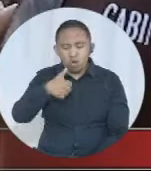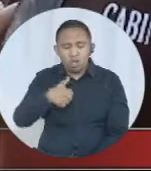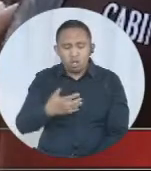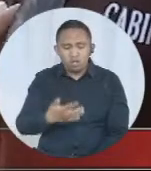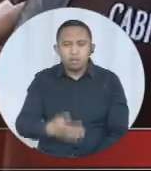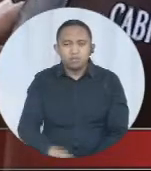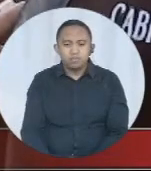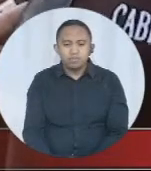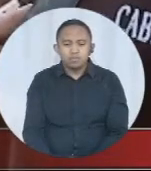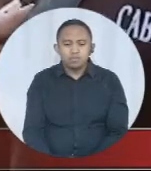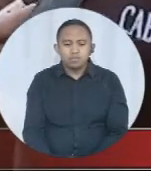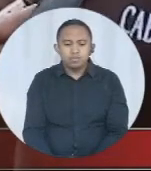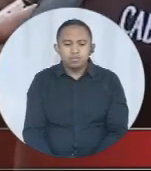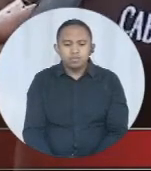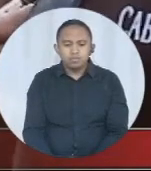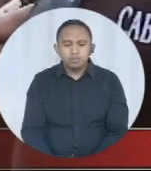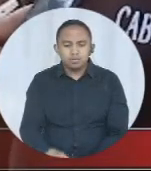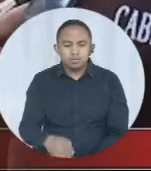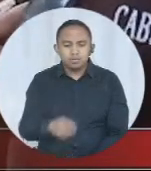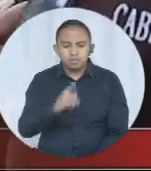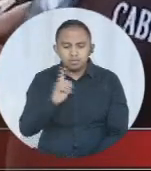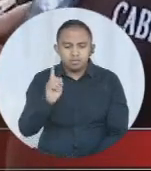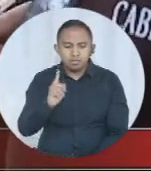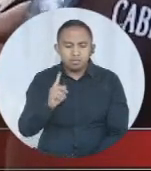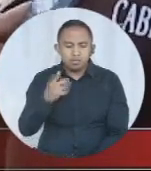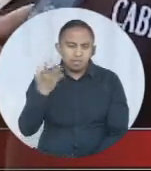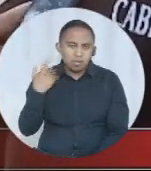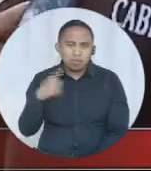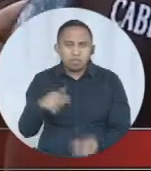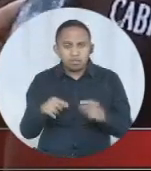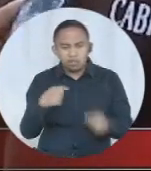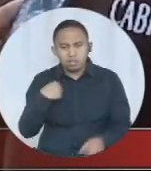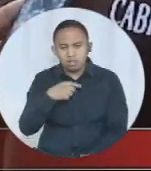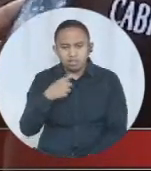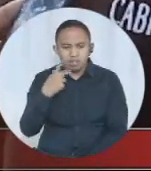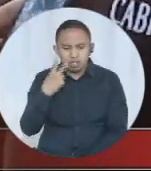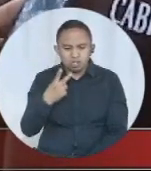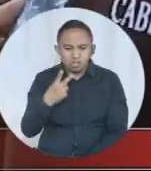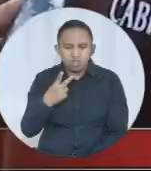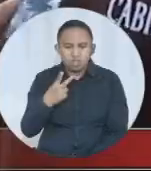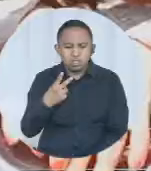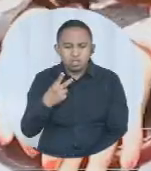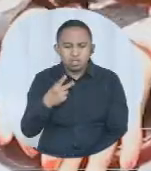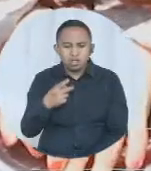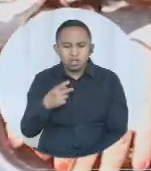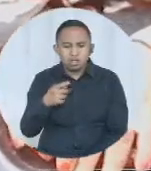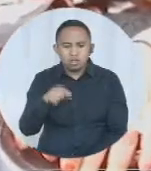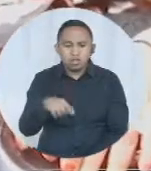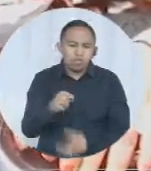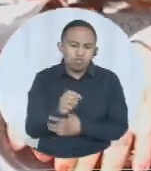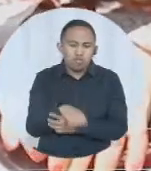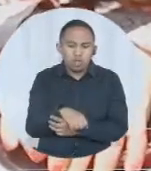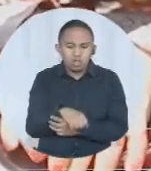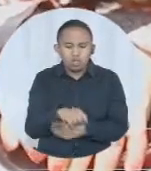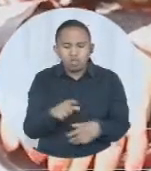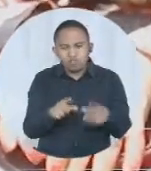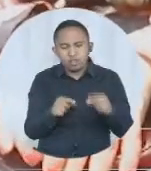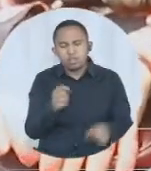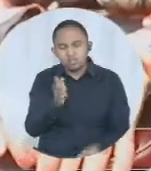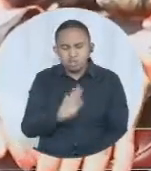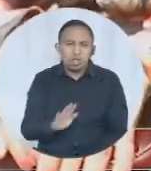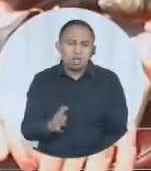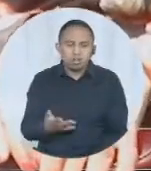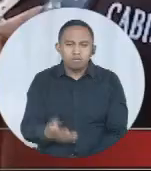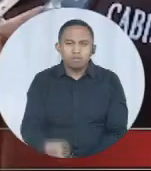fa tsara ny vokatra tamin'ny fitafidianana maro ny fandimba aty amin'ny faritra Zakamandroa, indrindra